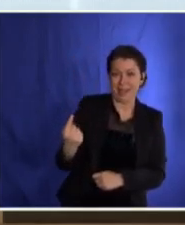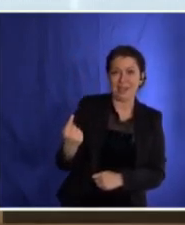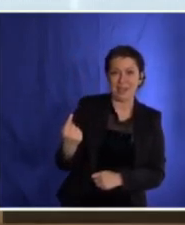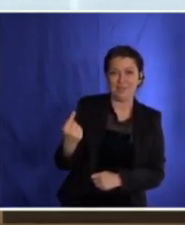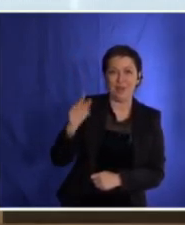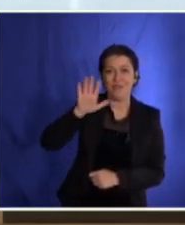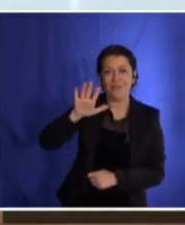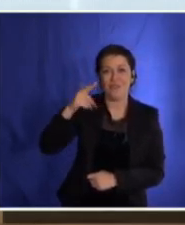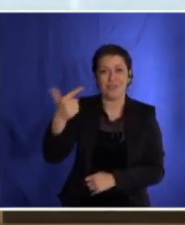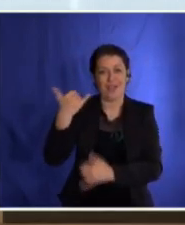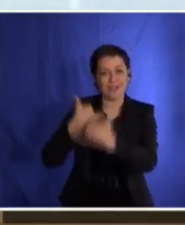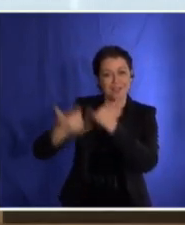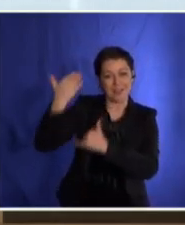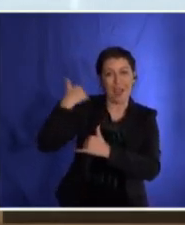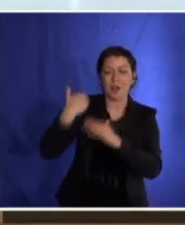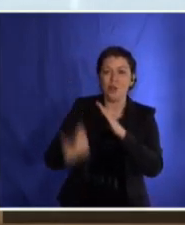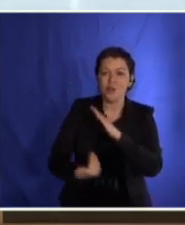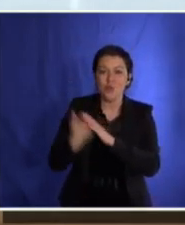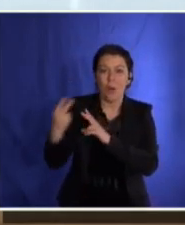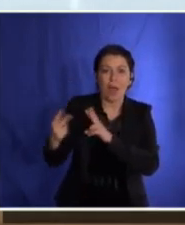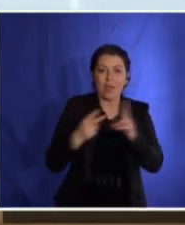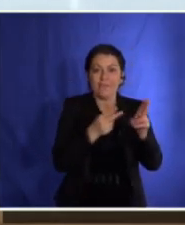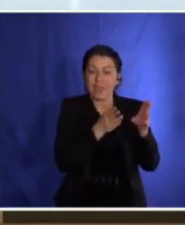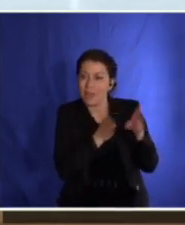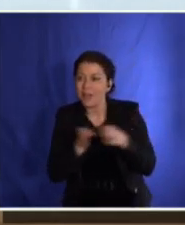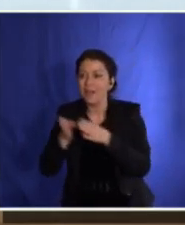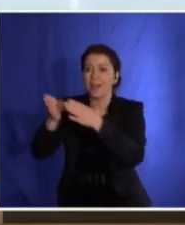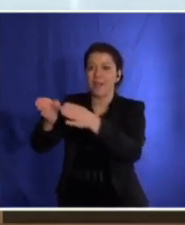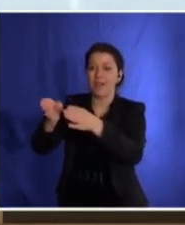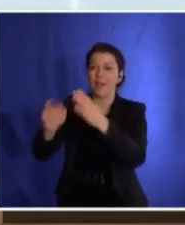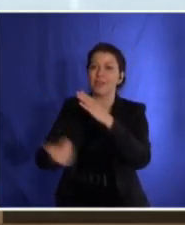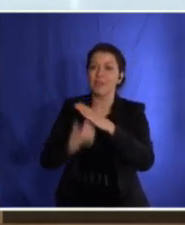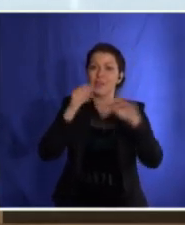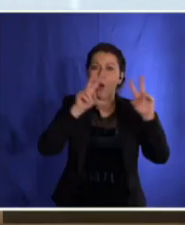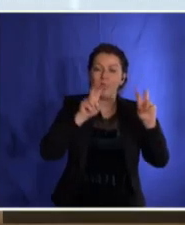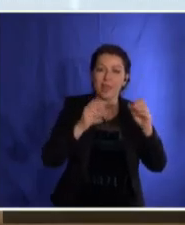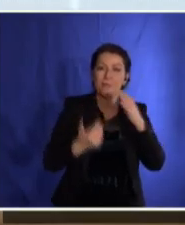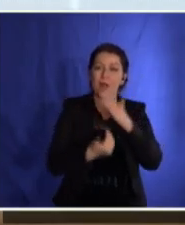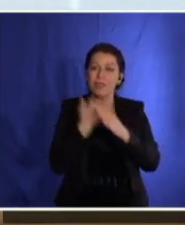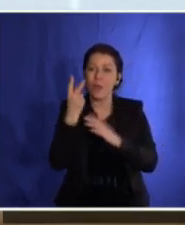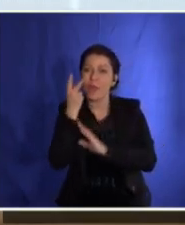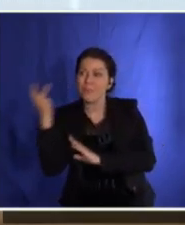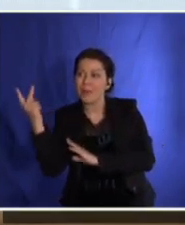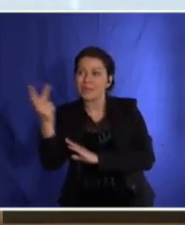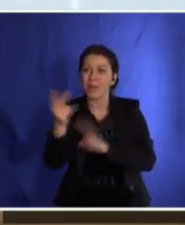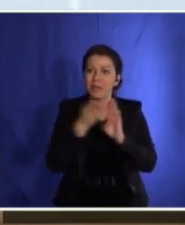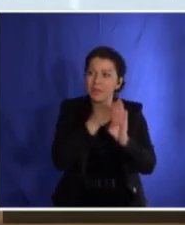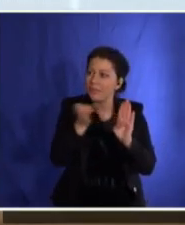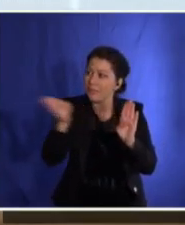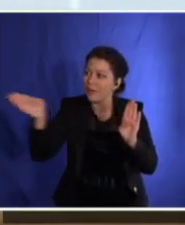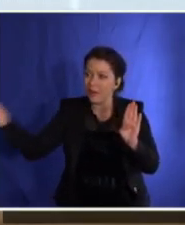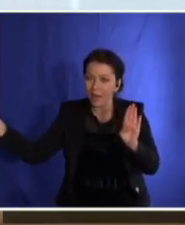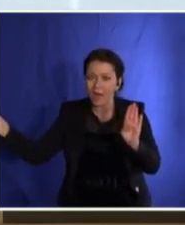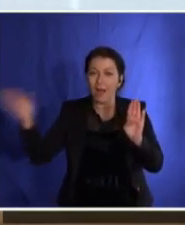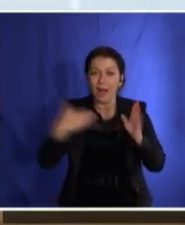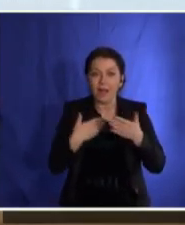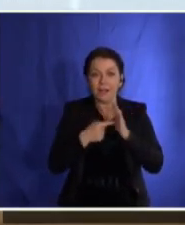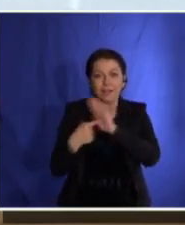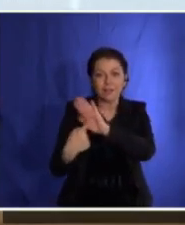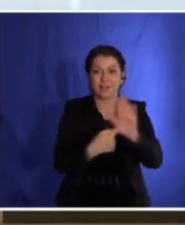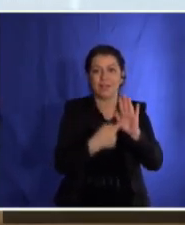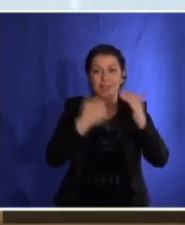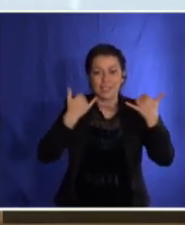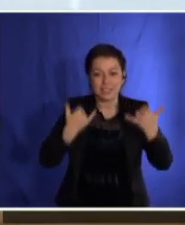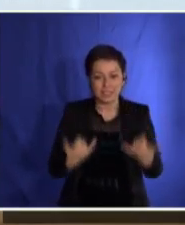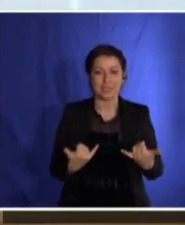zu neuen Wegen aufgemacht hast, neue Themen und Perspektiven in den Mittelpunkt gestellt hast, so leben wir heute in